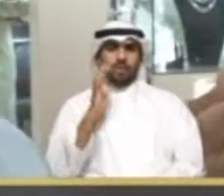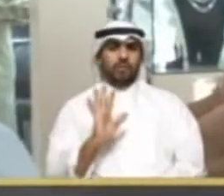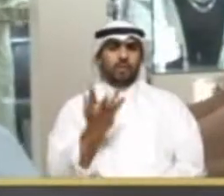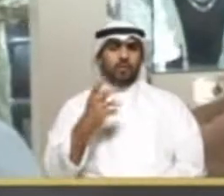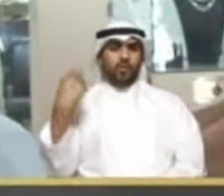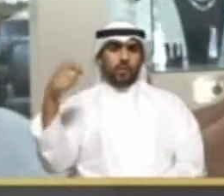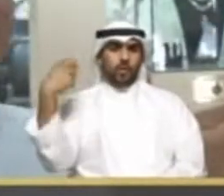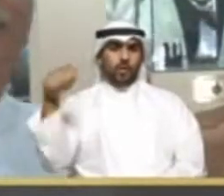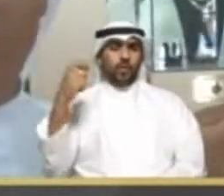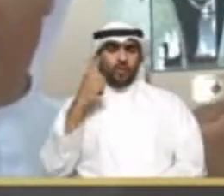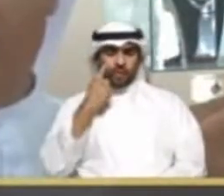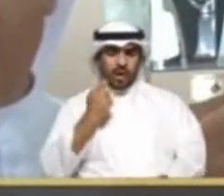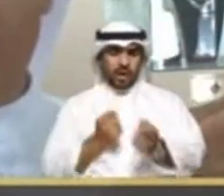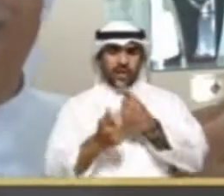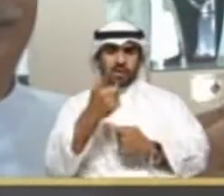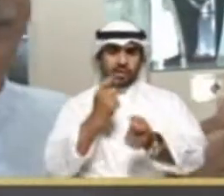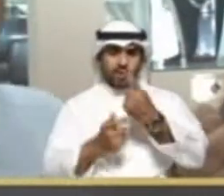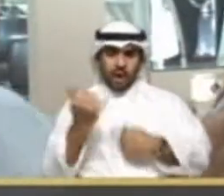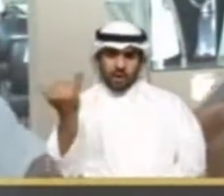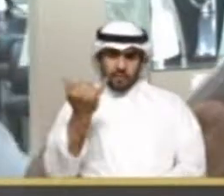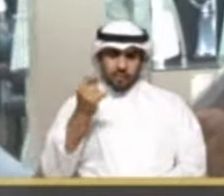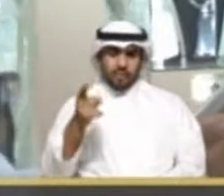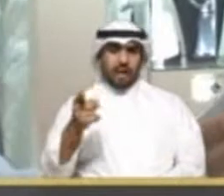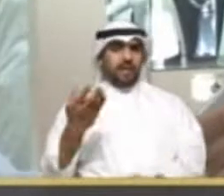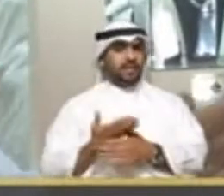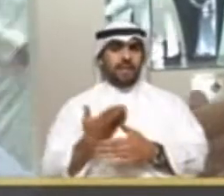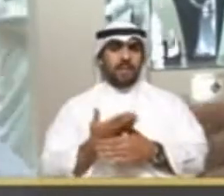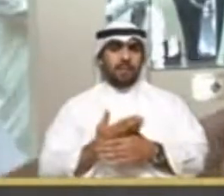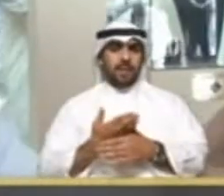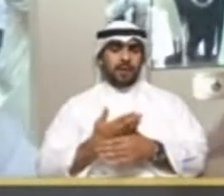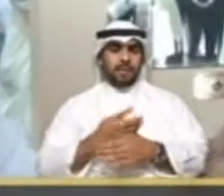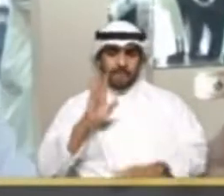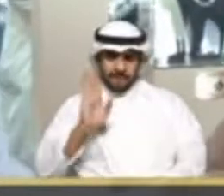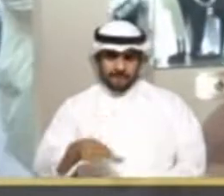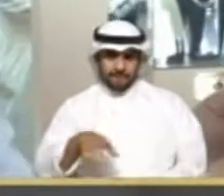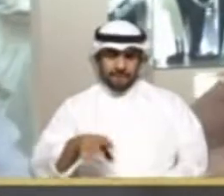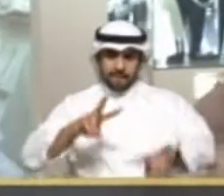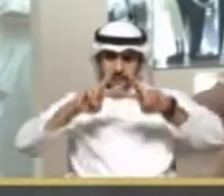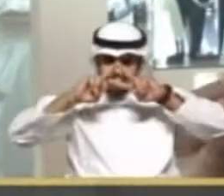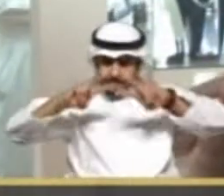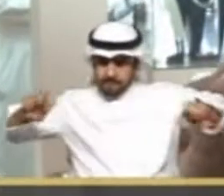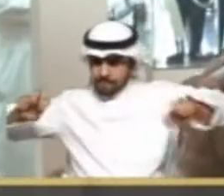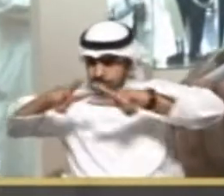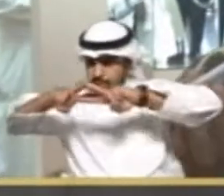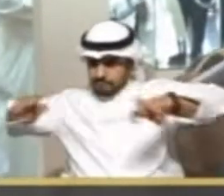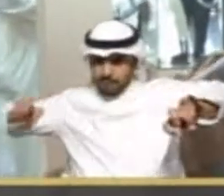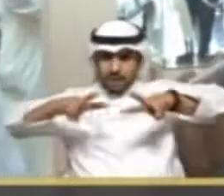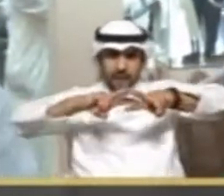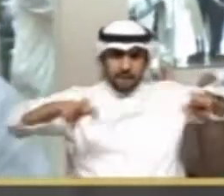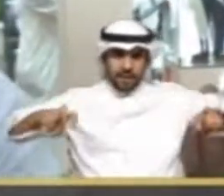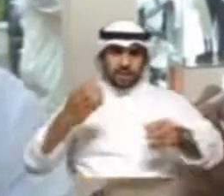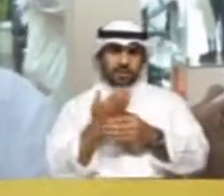هناك خاصية جيدة، هو فحص ومعايير هذا الذهب ومنع الغش وغيره من